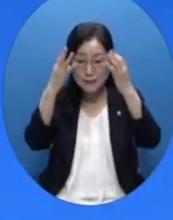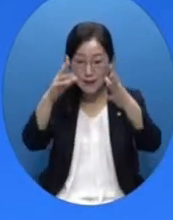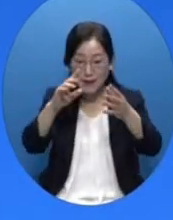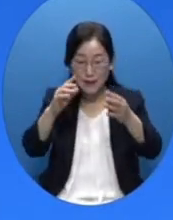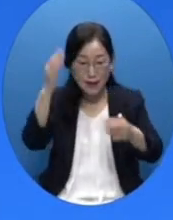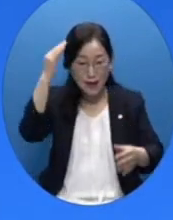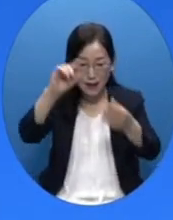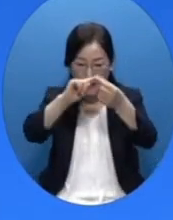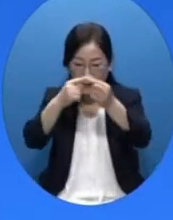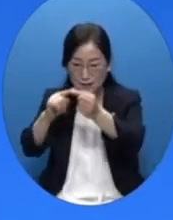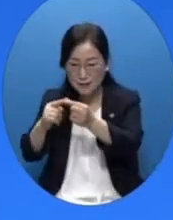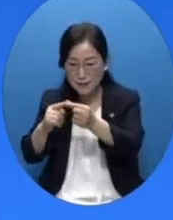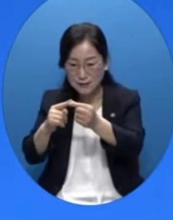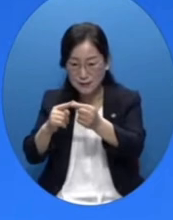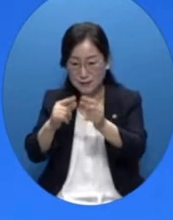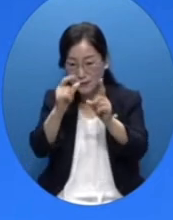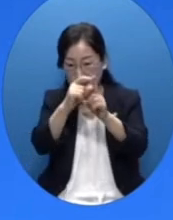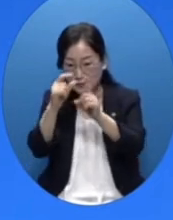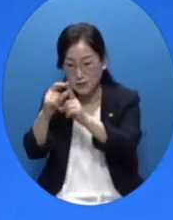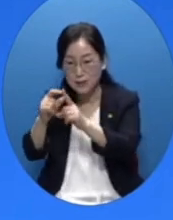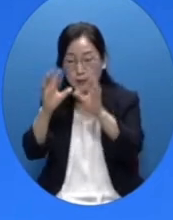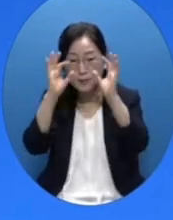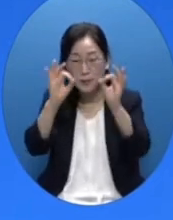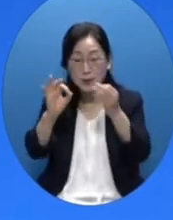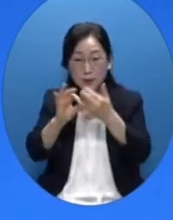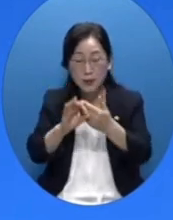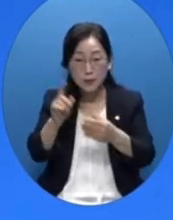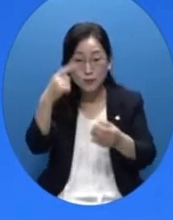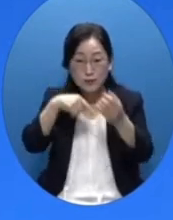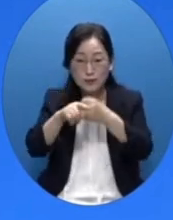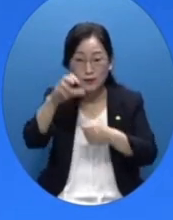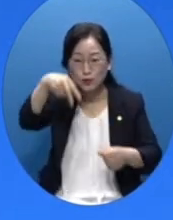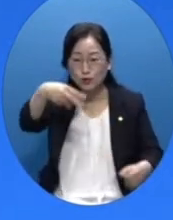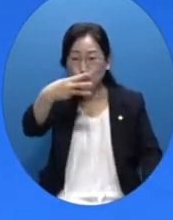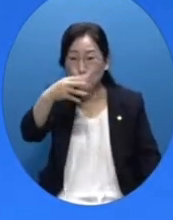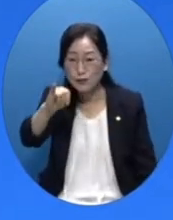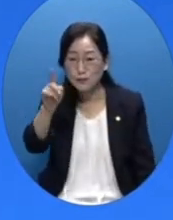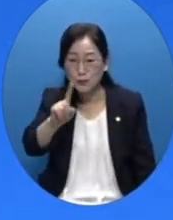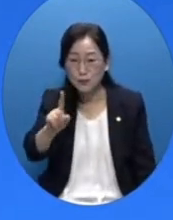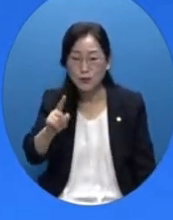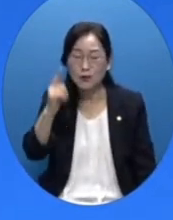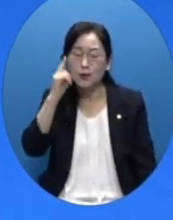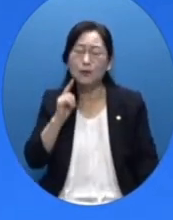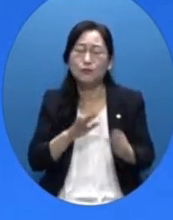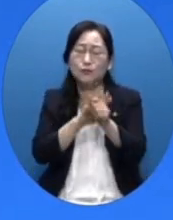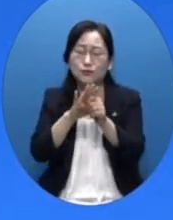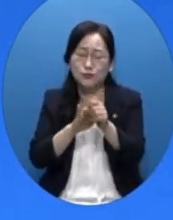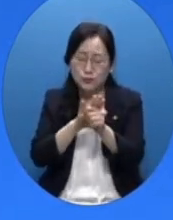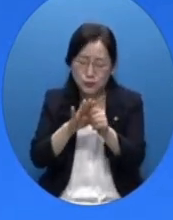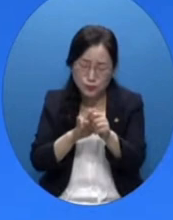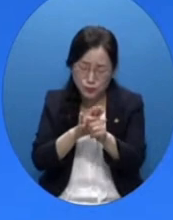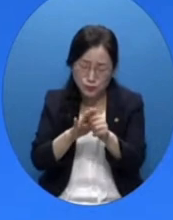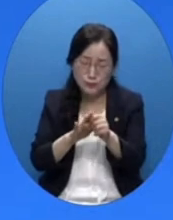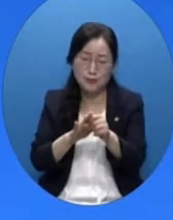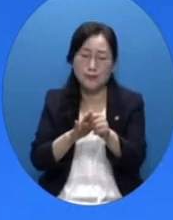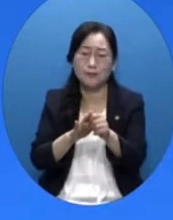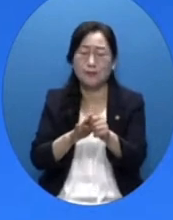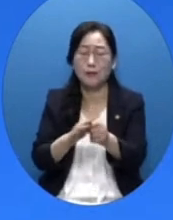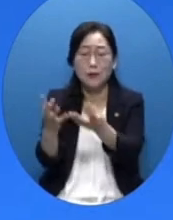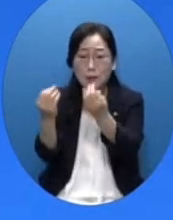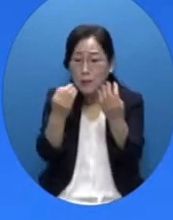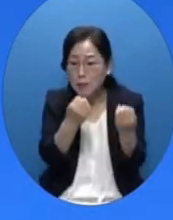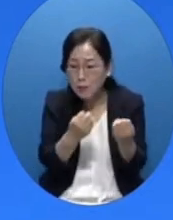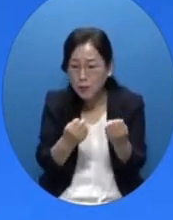벌써 왜 나왔는데 그 부분에 이렇게 표현했습니다 내 비참함을 주님 세워 주십시오 내가